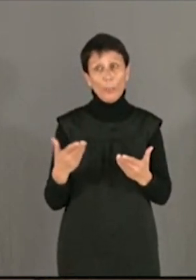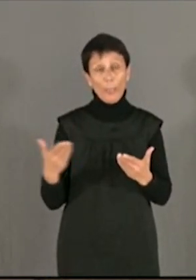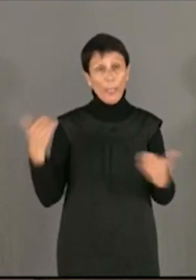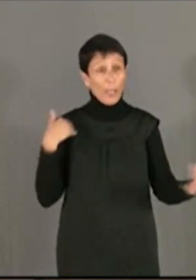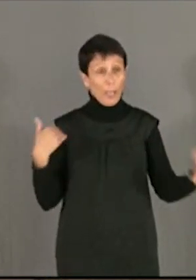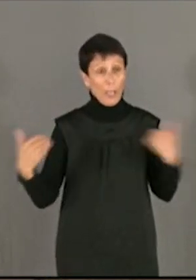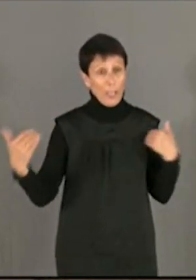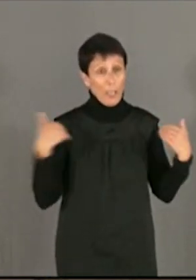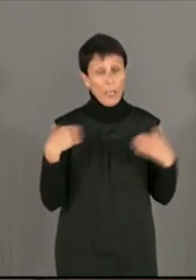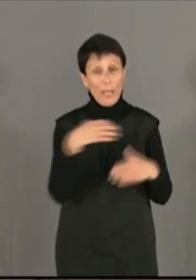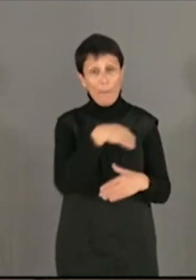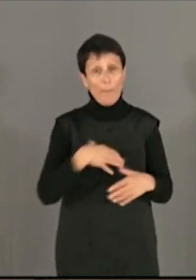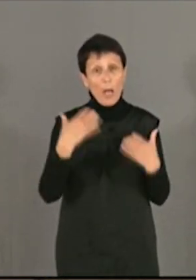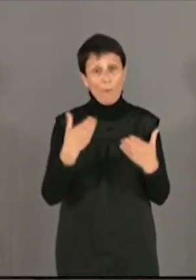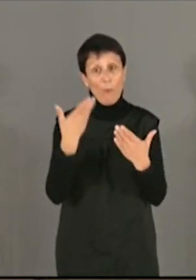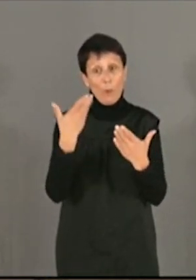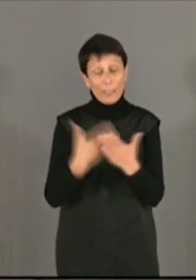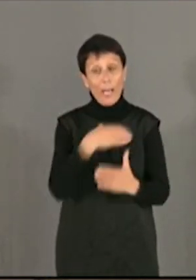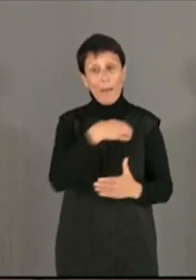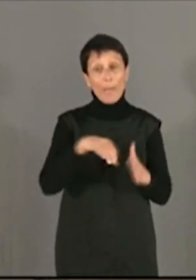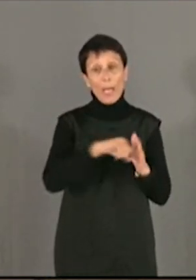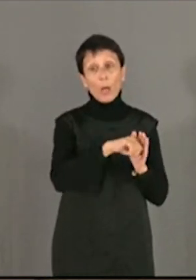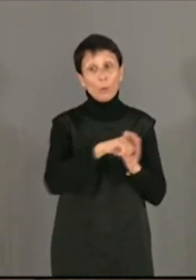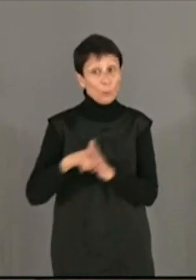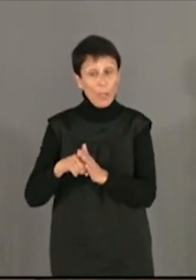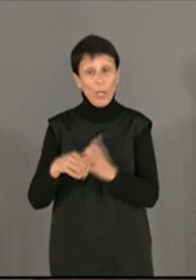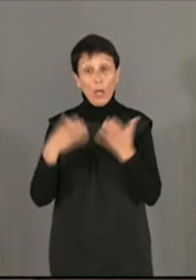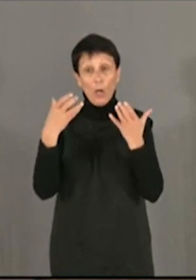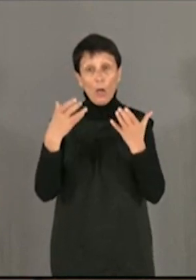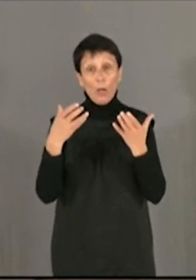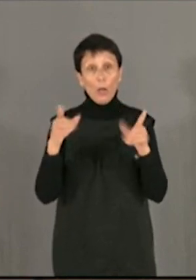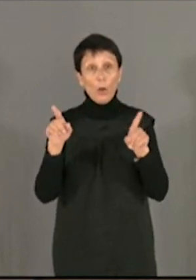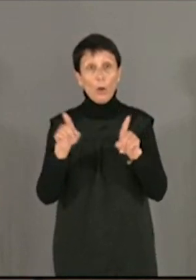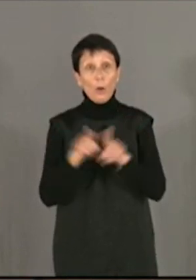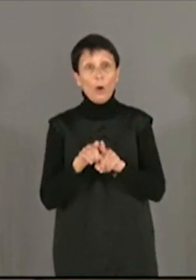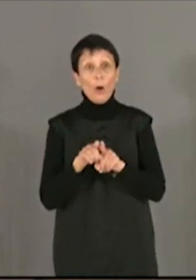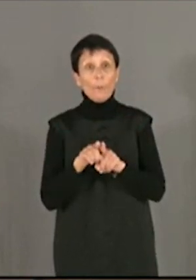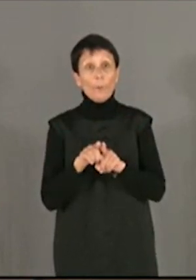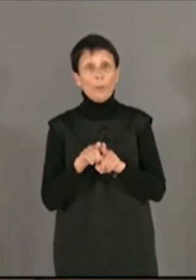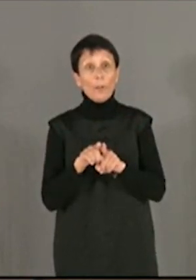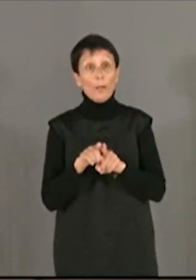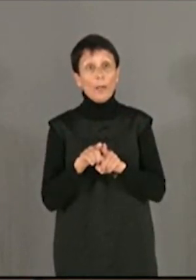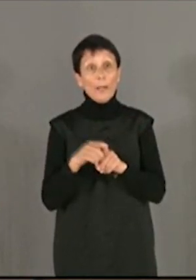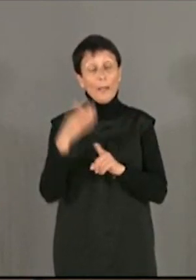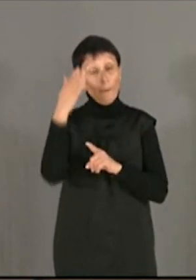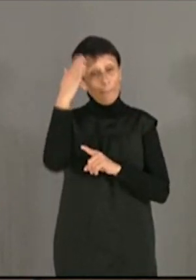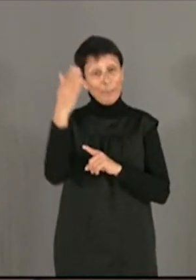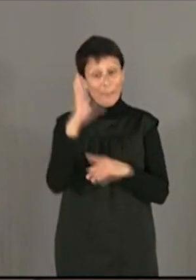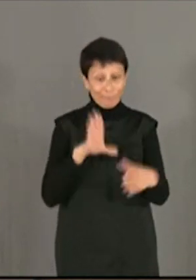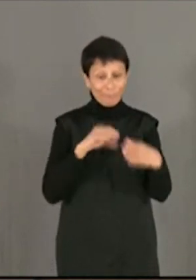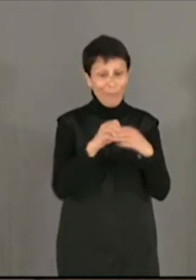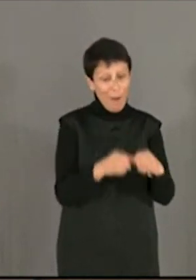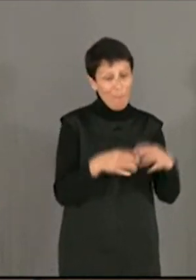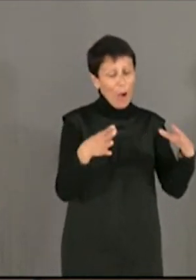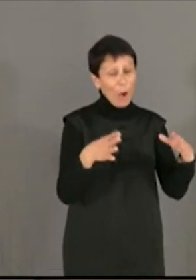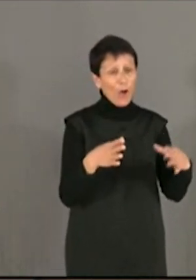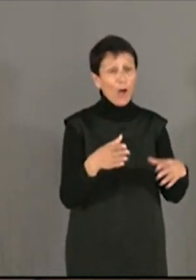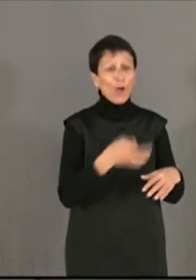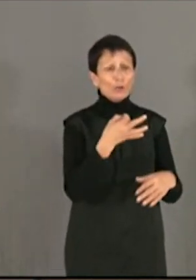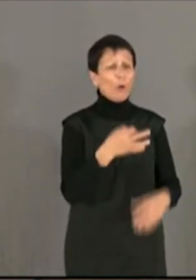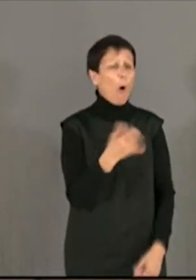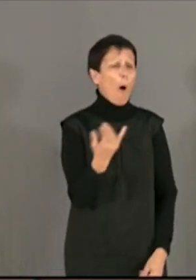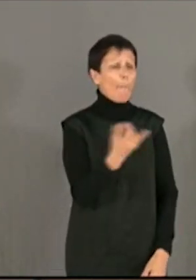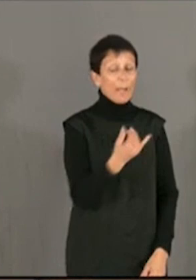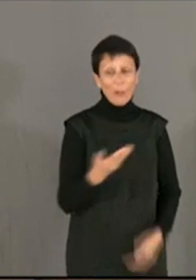certains maires de droite qui l'ont toujours moqué lorsqu'ils étaient majoritaires dans cet hémicycle. Aujourd'hui, ils y